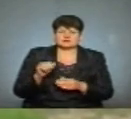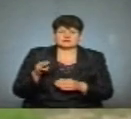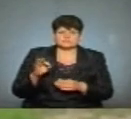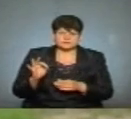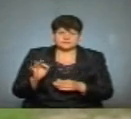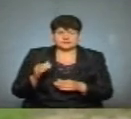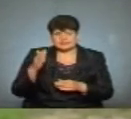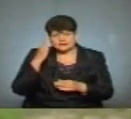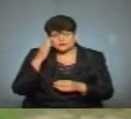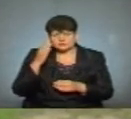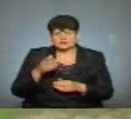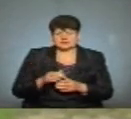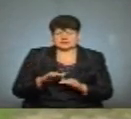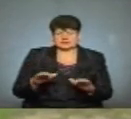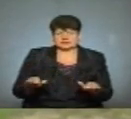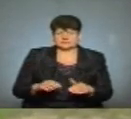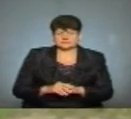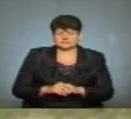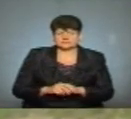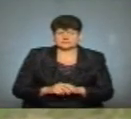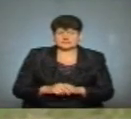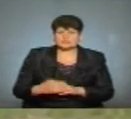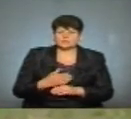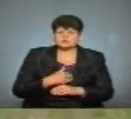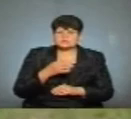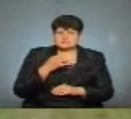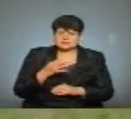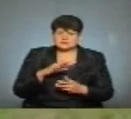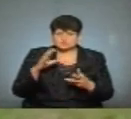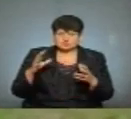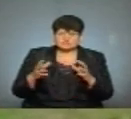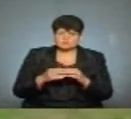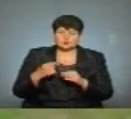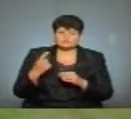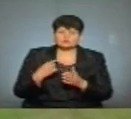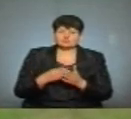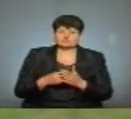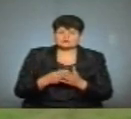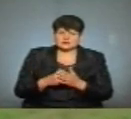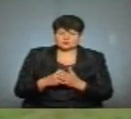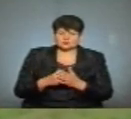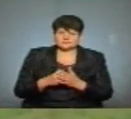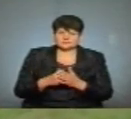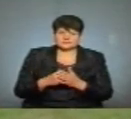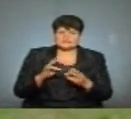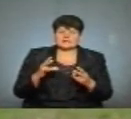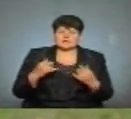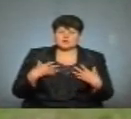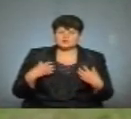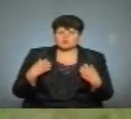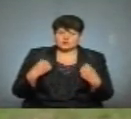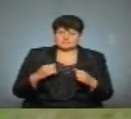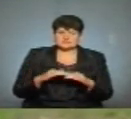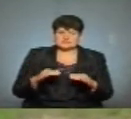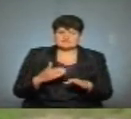також талановиті та обдаровані діти. Хочу сказати, що загалом з обласного бюджету на оздоровлення